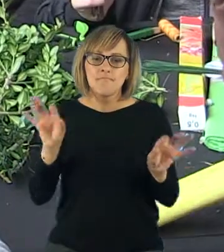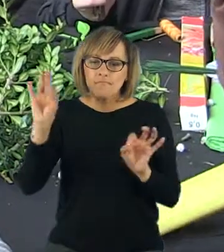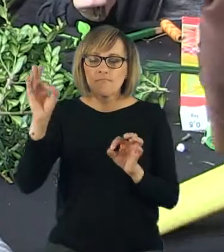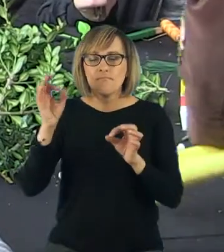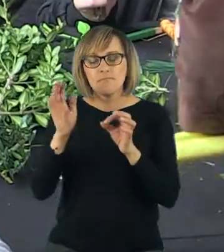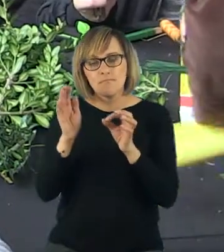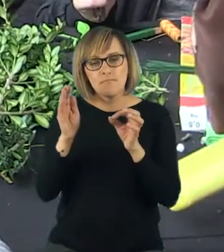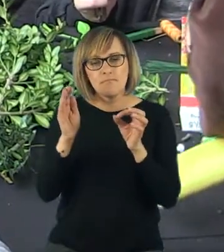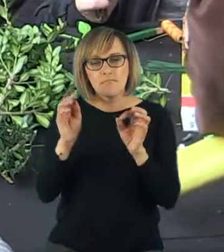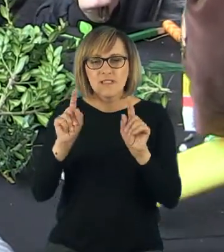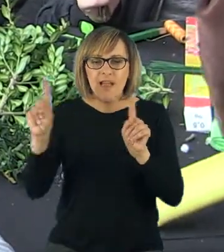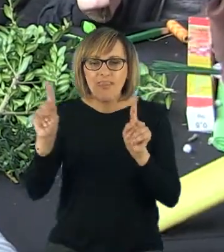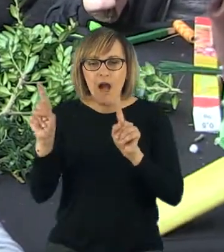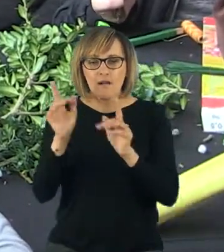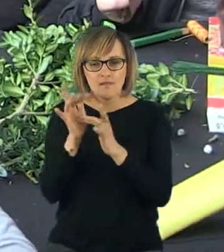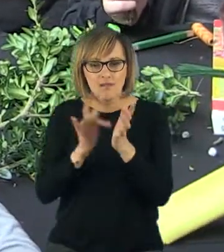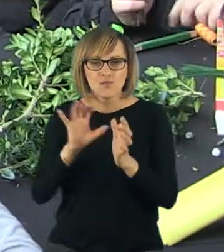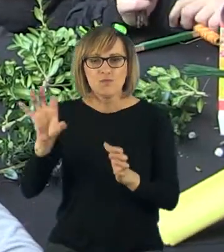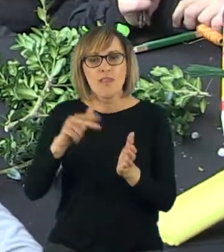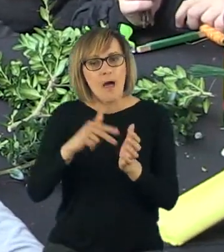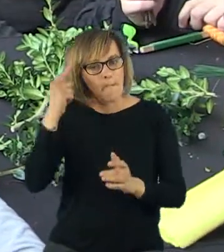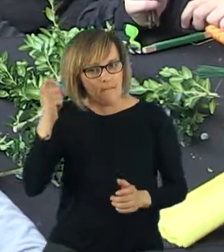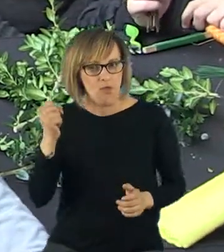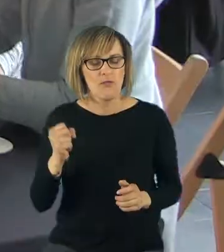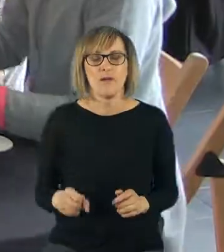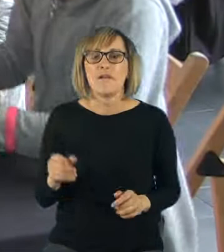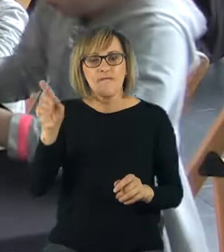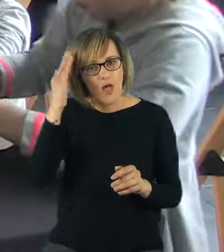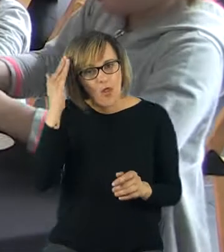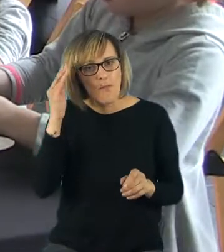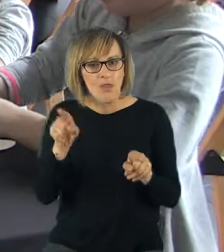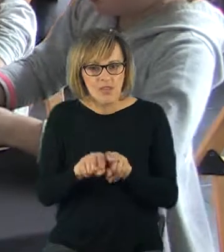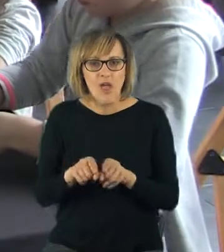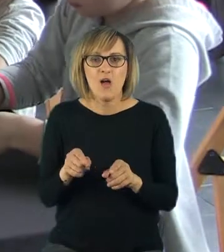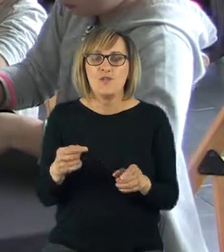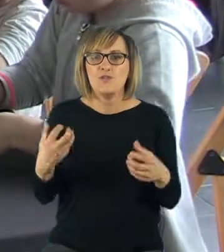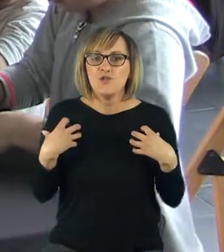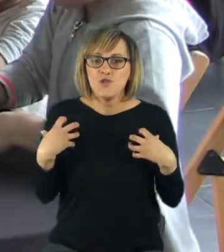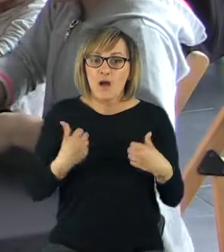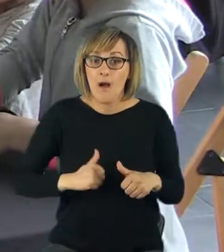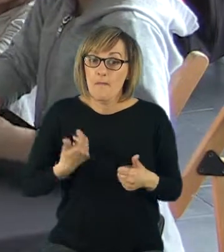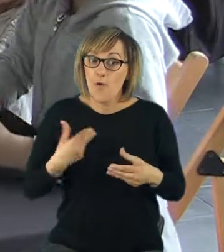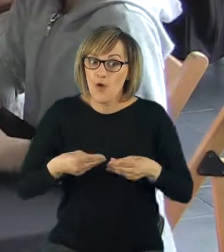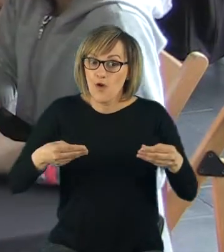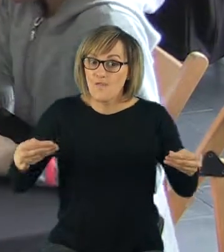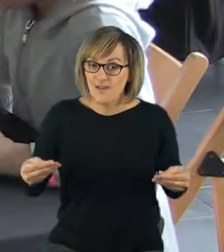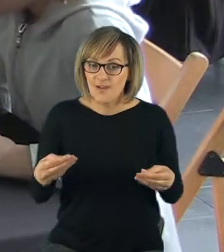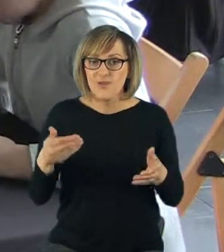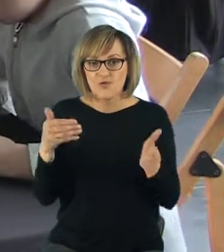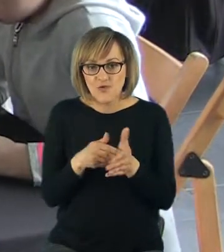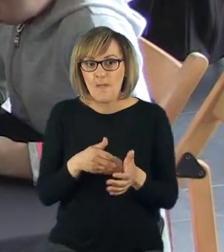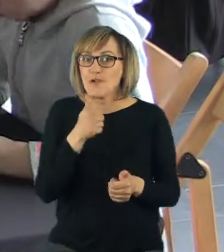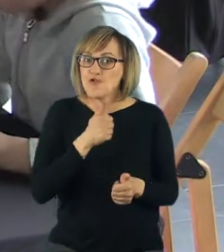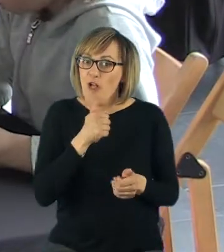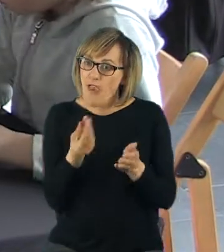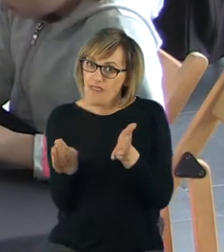do picia na krzyżu. To jest na tą pamiątkę. No i wiadomo, że żeby życie się rozwijało, trzeba zieleń